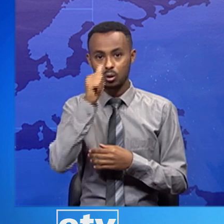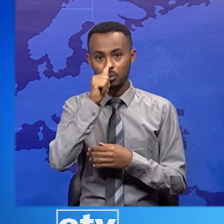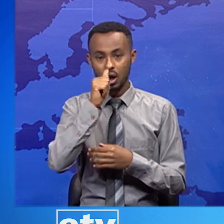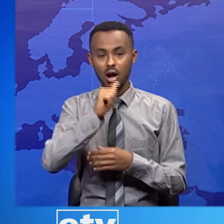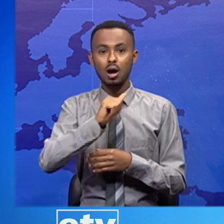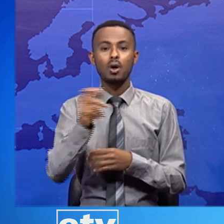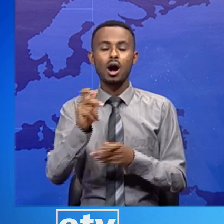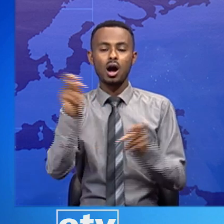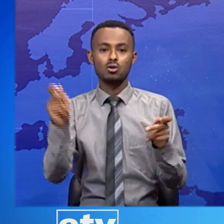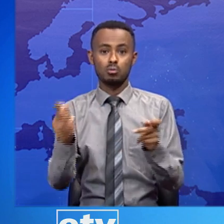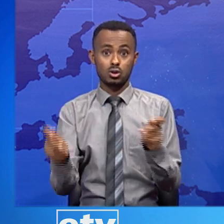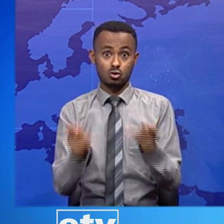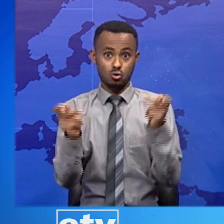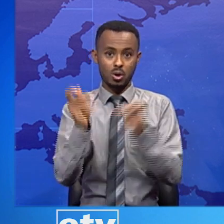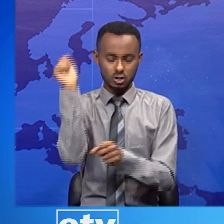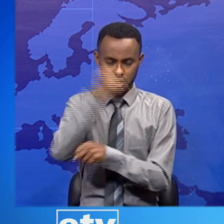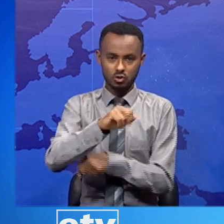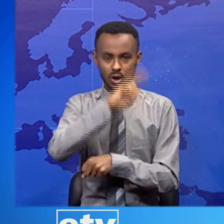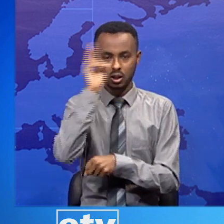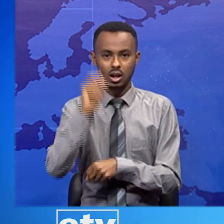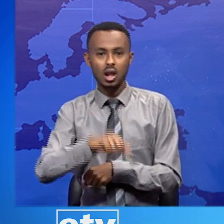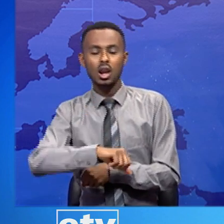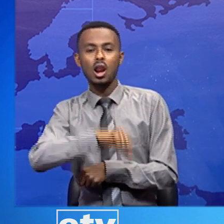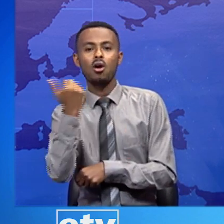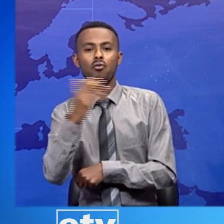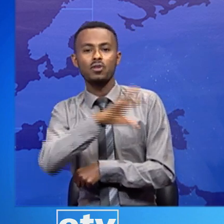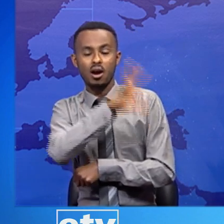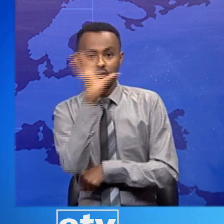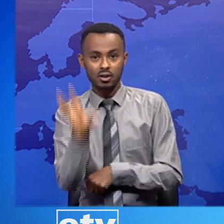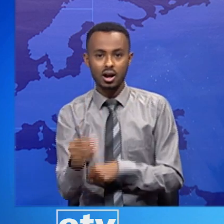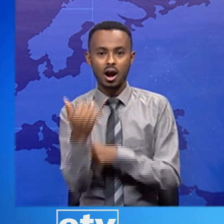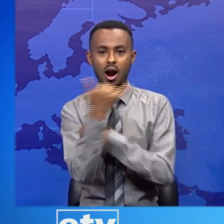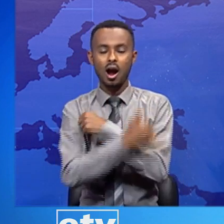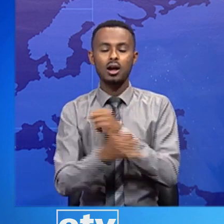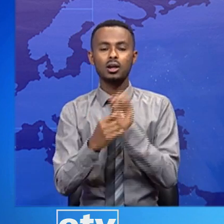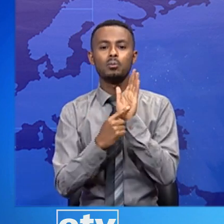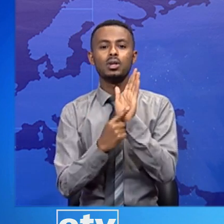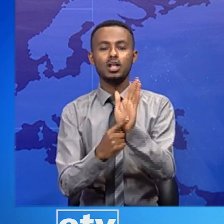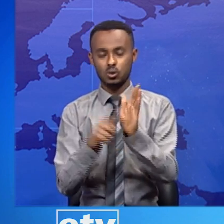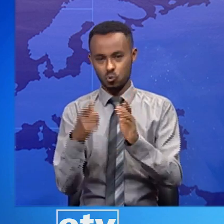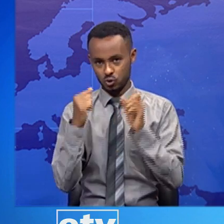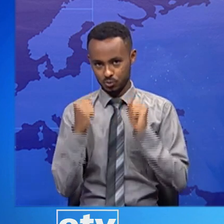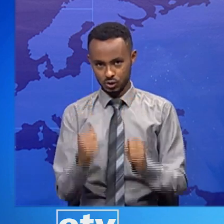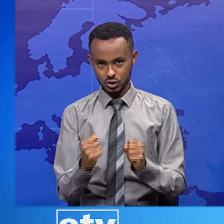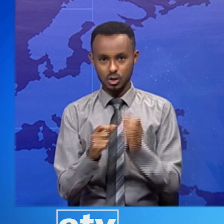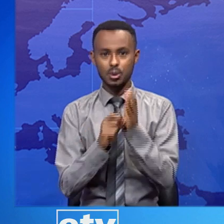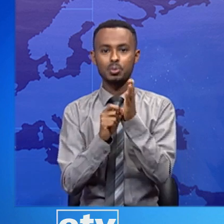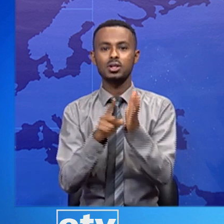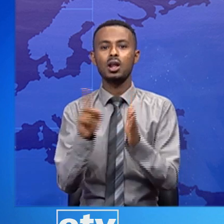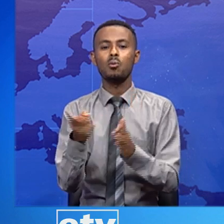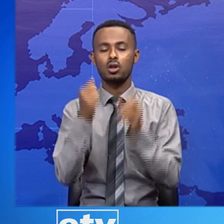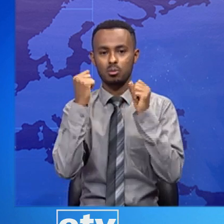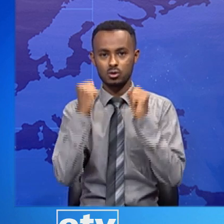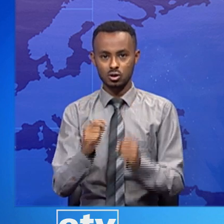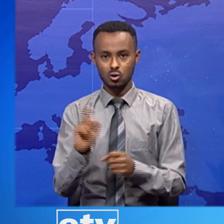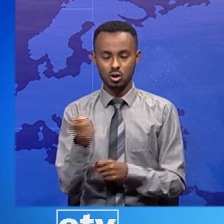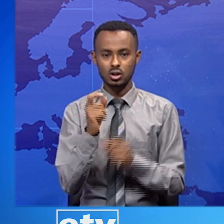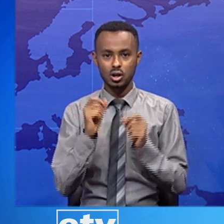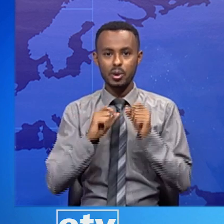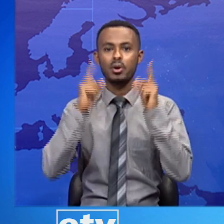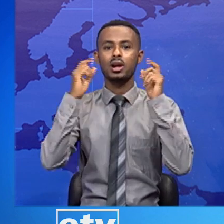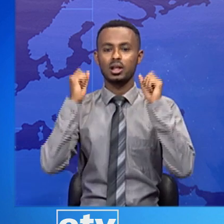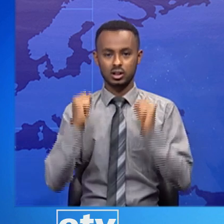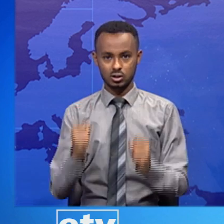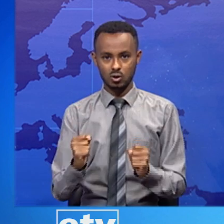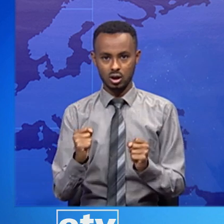ባድዋ በማሸነፏ ምክንያት ለሌላው የአፍሪካ ሀገር ምልክት መሆን የምትችል አርያ መሆን የምትችል እንደሆነች መረዳት ተችሏል